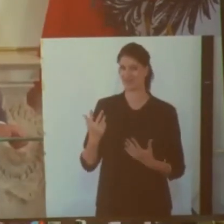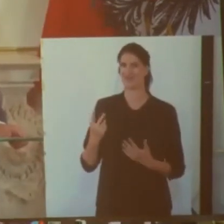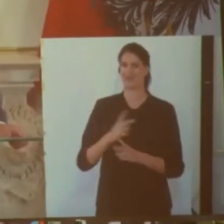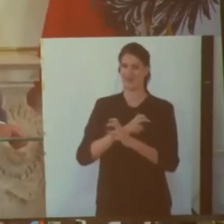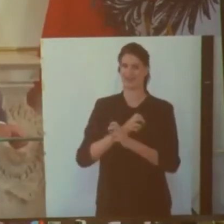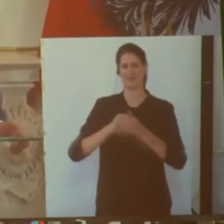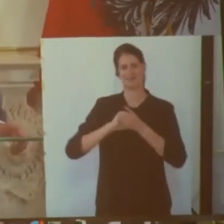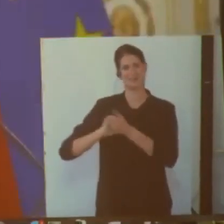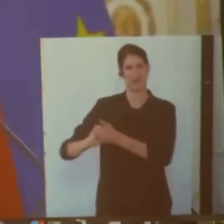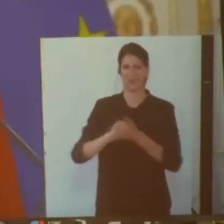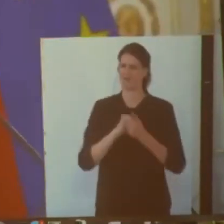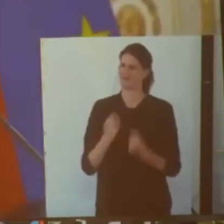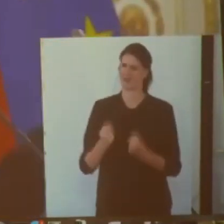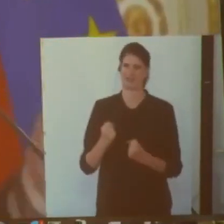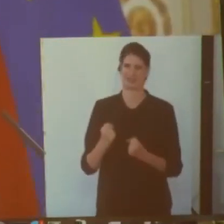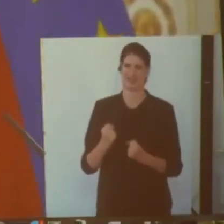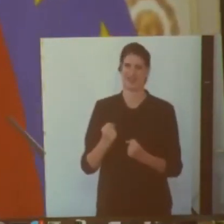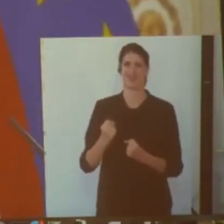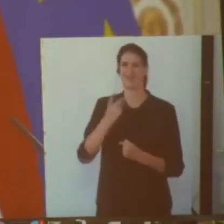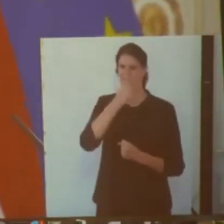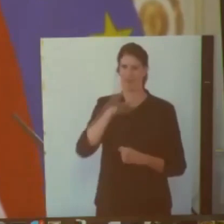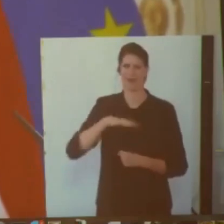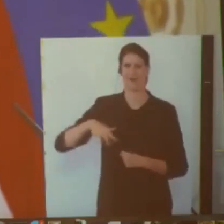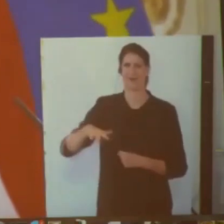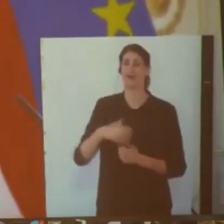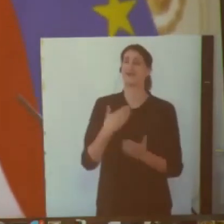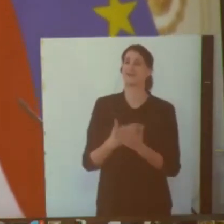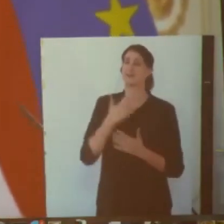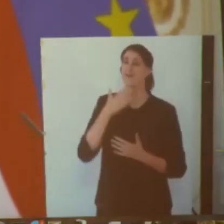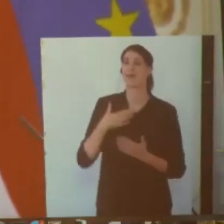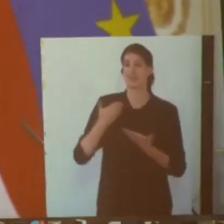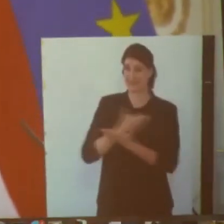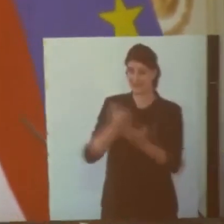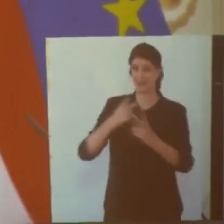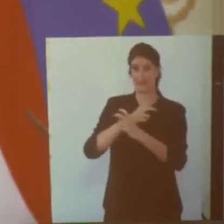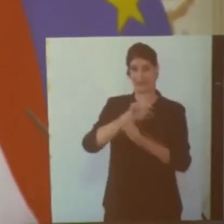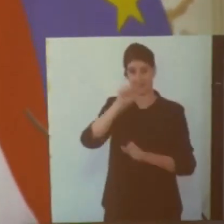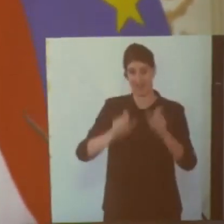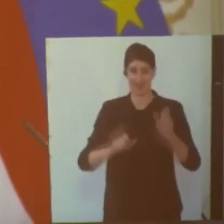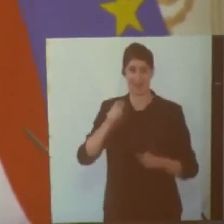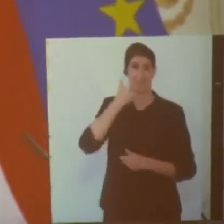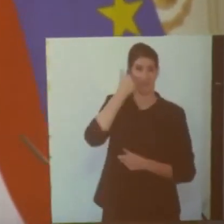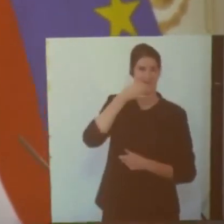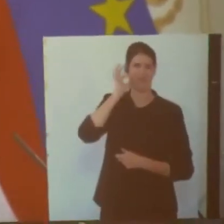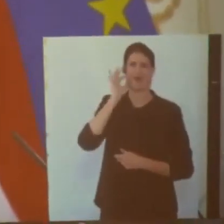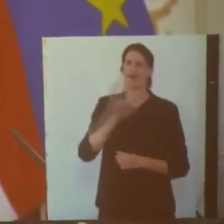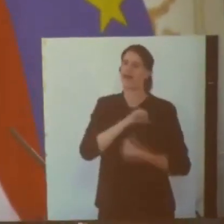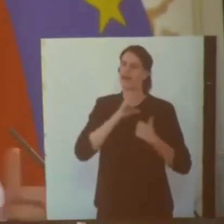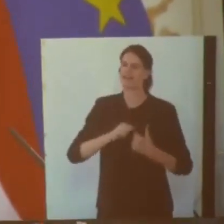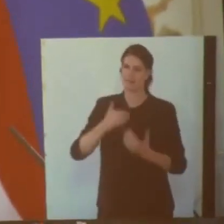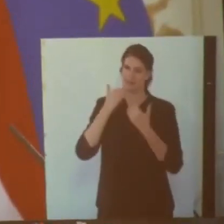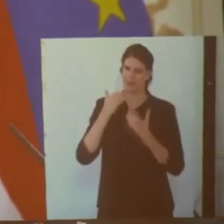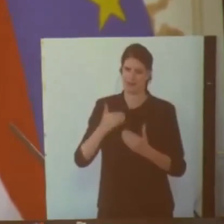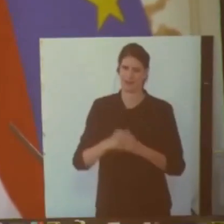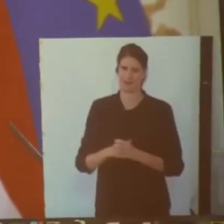unserer Bevölkerung. Und dafür möchte ich auch Ihnen, sehr geehrte Österreicherinnen und Österreicher, heute noch einmal ganz herzlich danken und ich verbinde